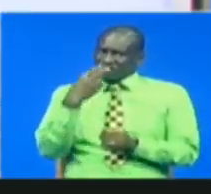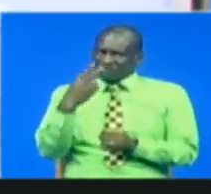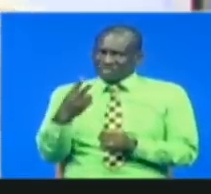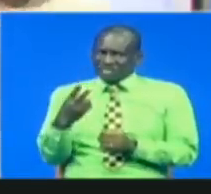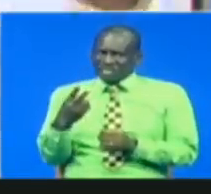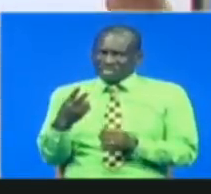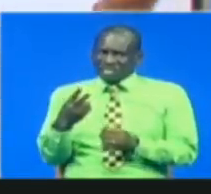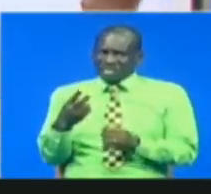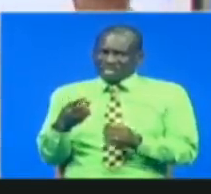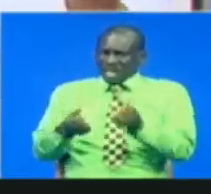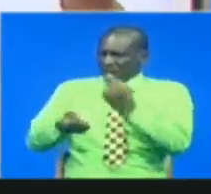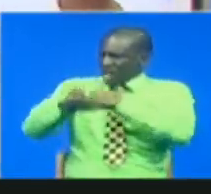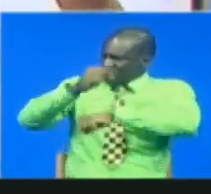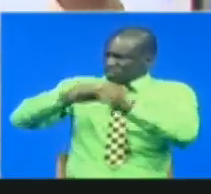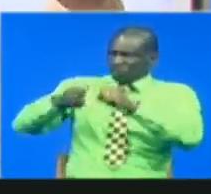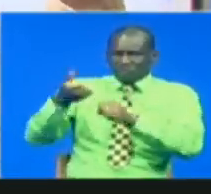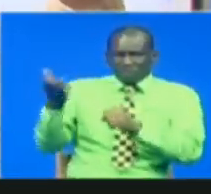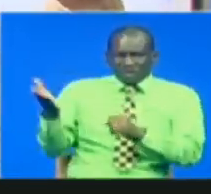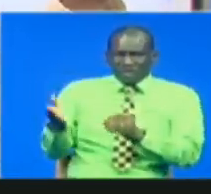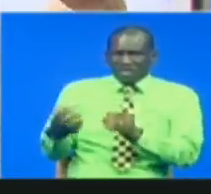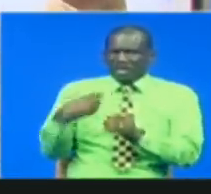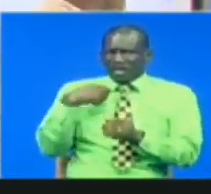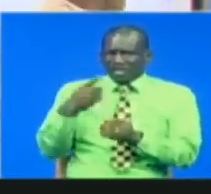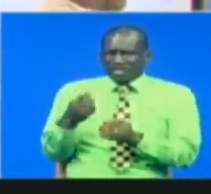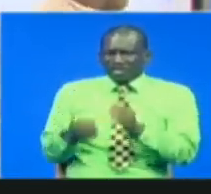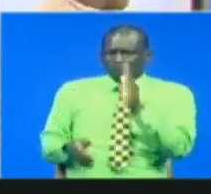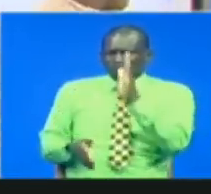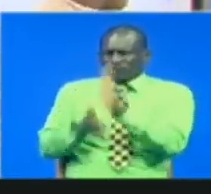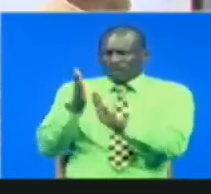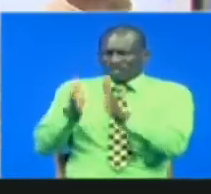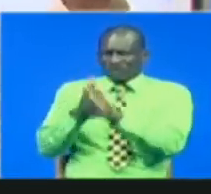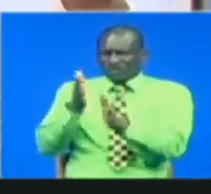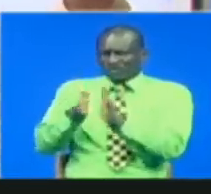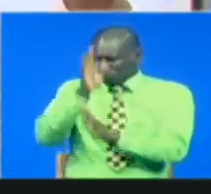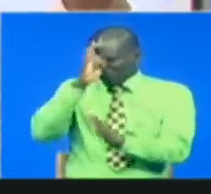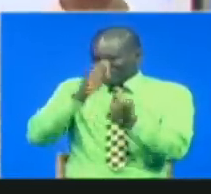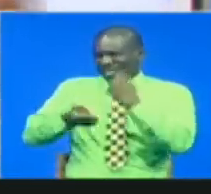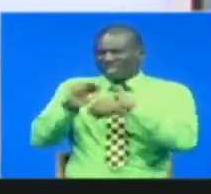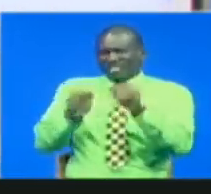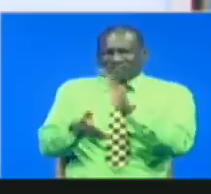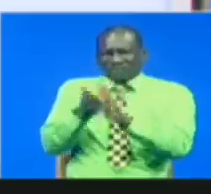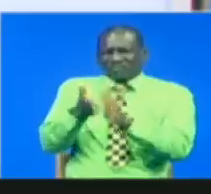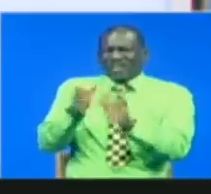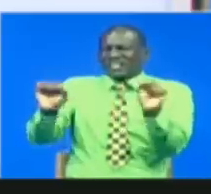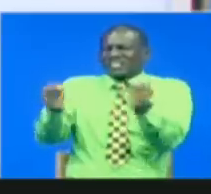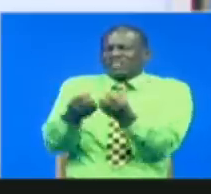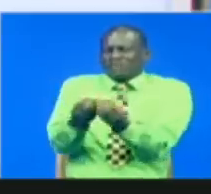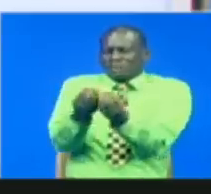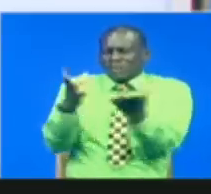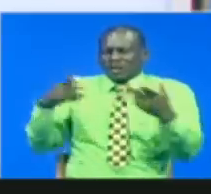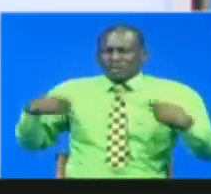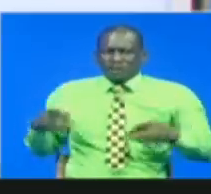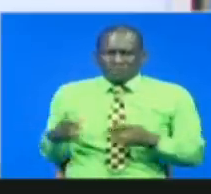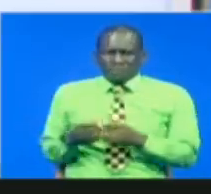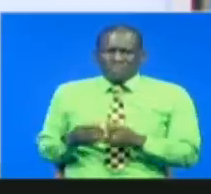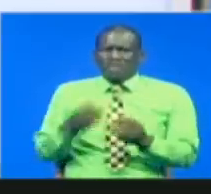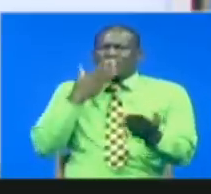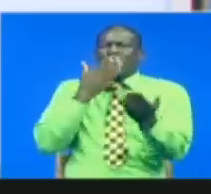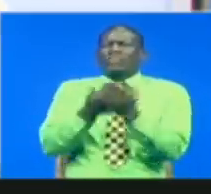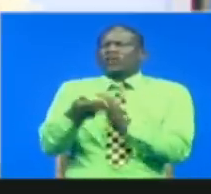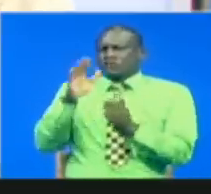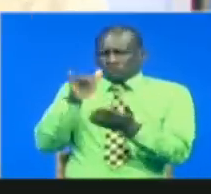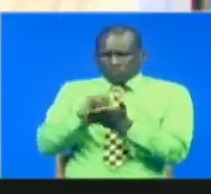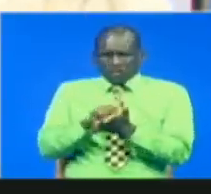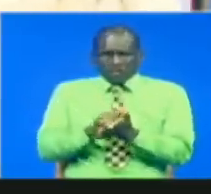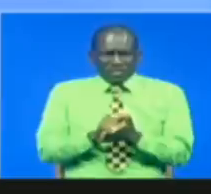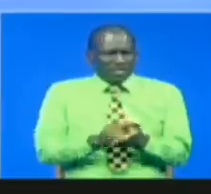came kutoka kwa mbio mbio kie, nikasema basi to swift and fast, which he save watu wengi sana, to swift and fast, and I thank God for that. Na